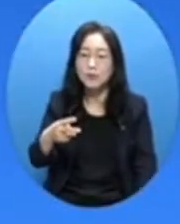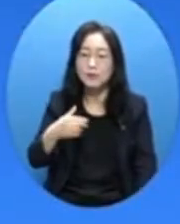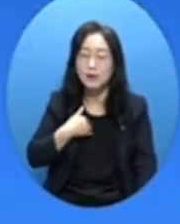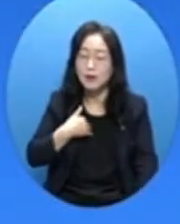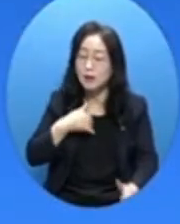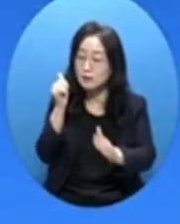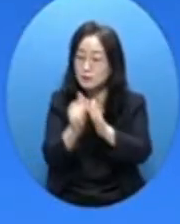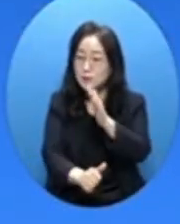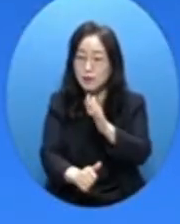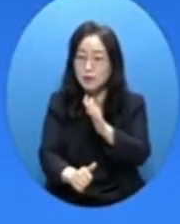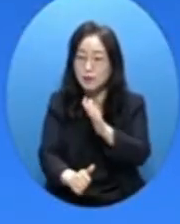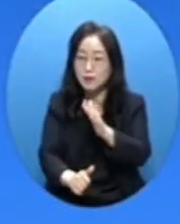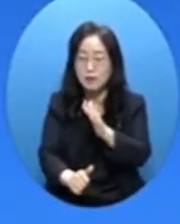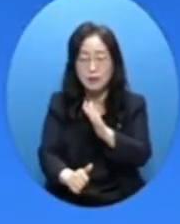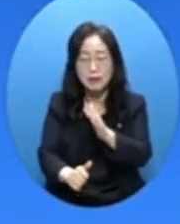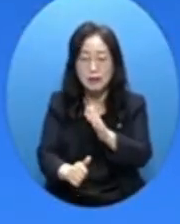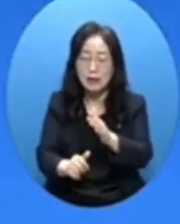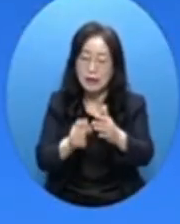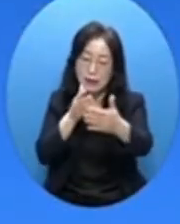실패하고 잘 되지 않을 때에도